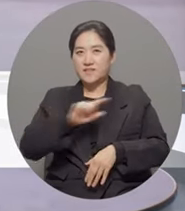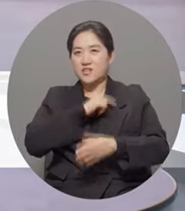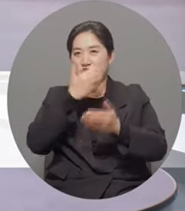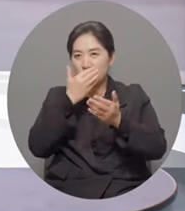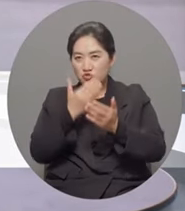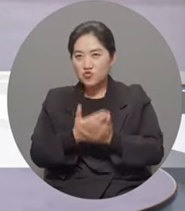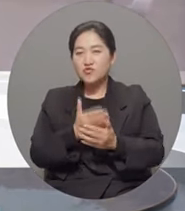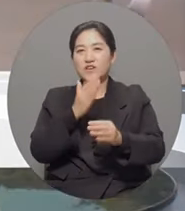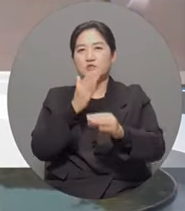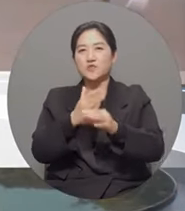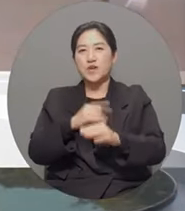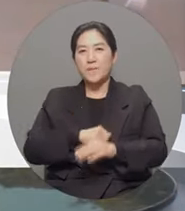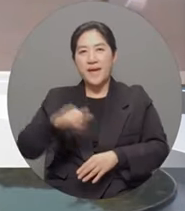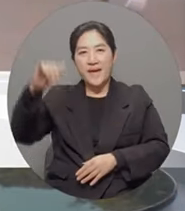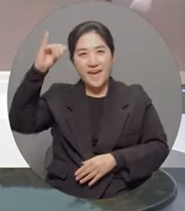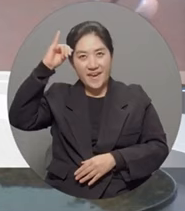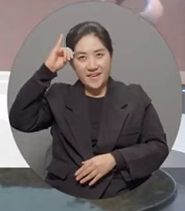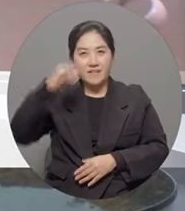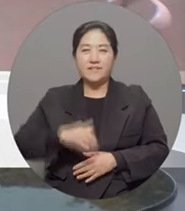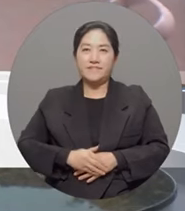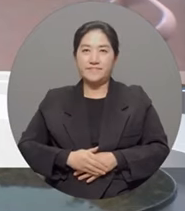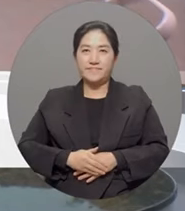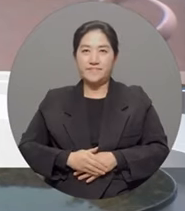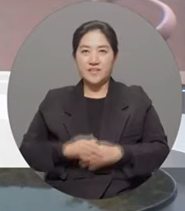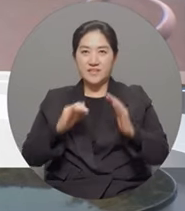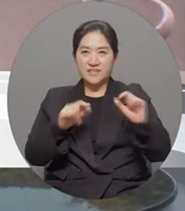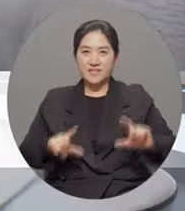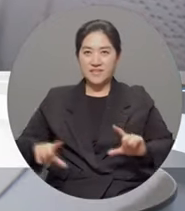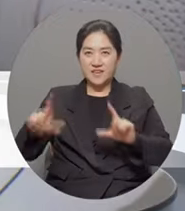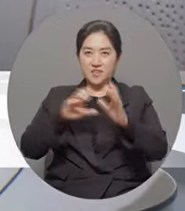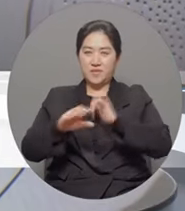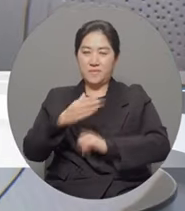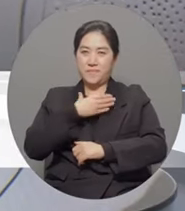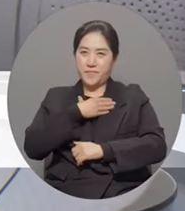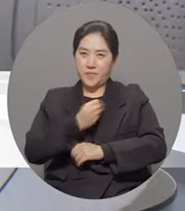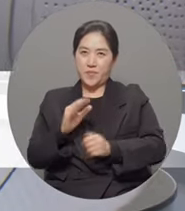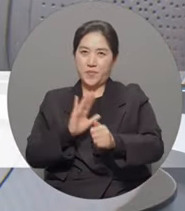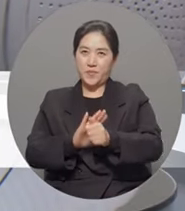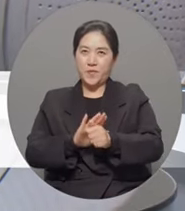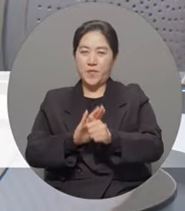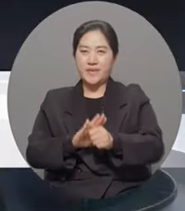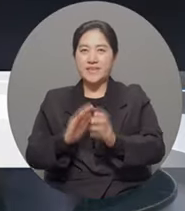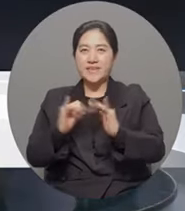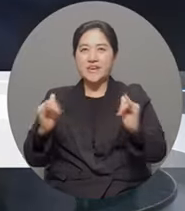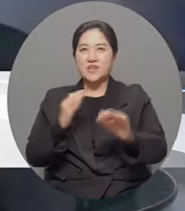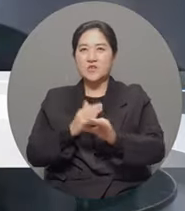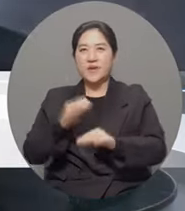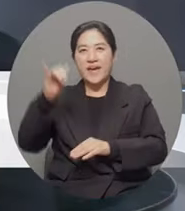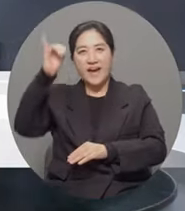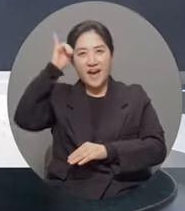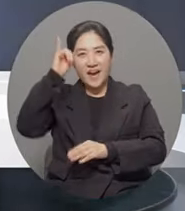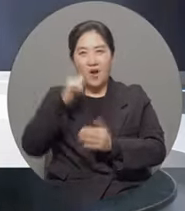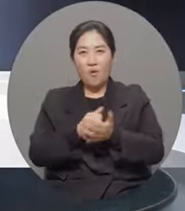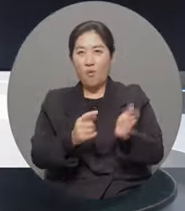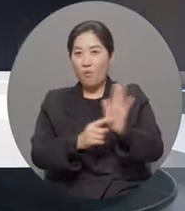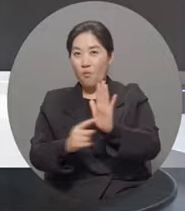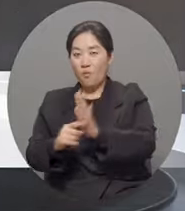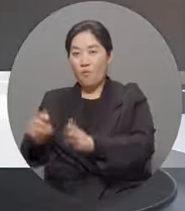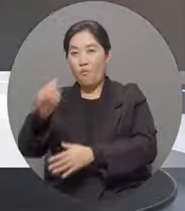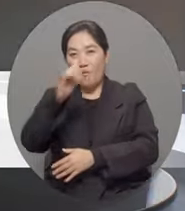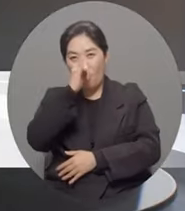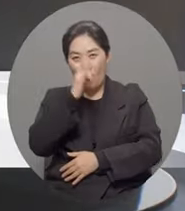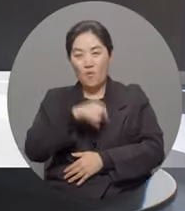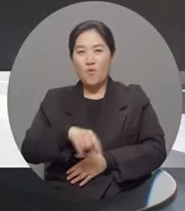키워드는 인공지능, AI인데요. 사람의 생활을 더 편리하게 도와주는 인간 중심의 AI들이 속속